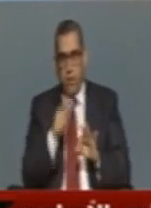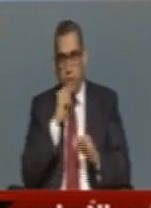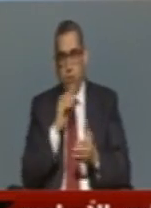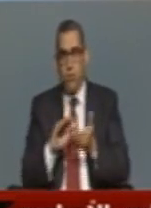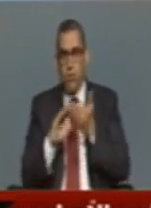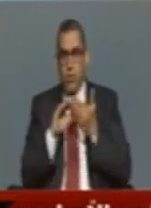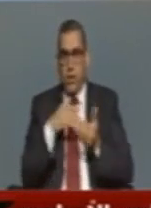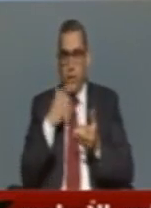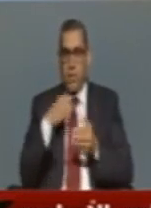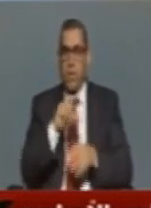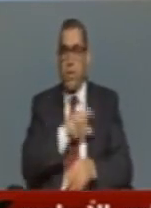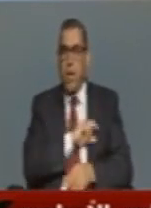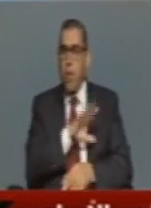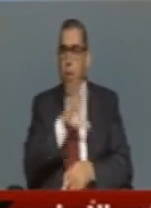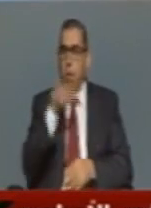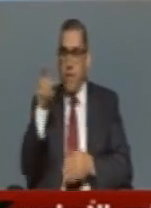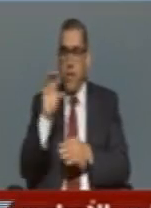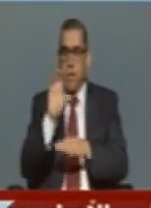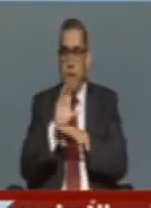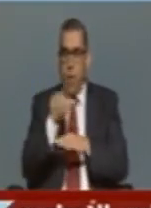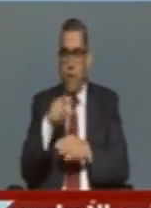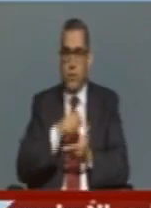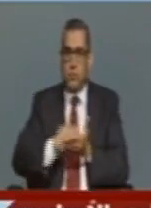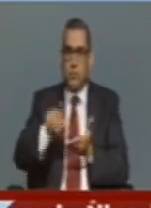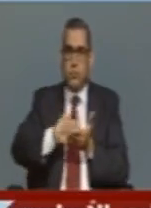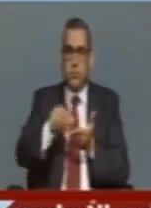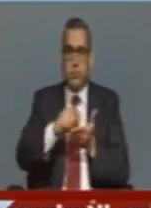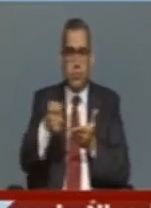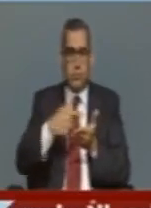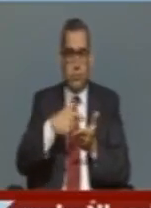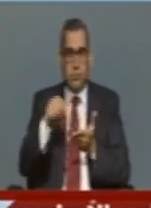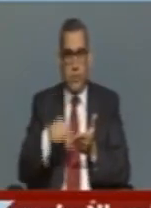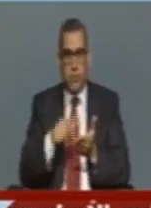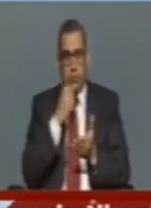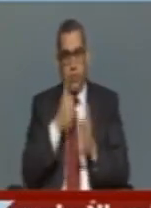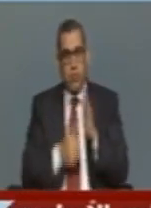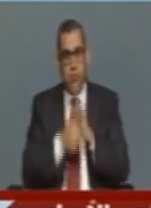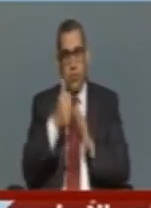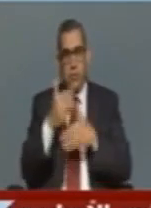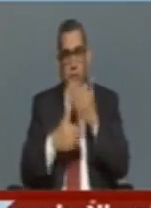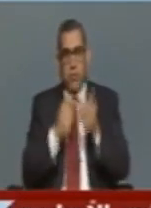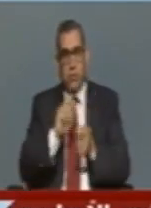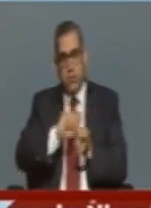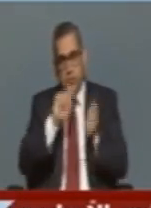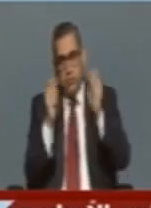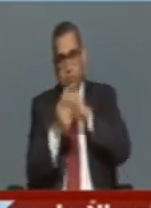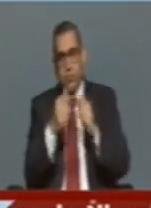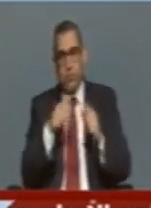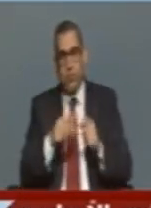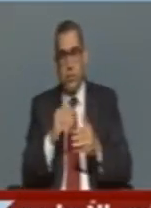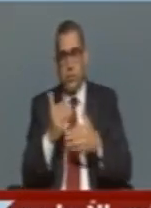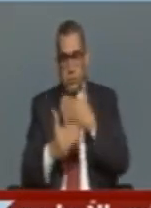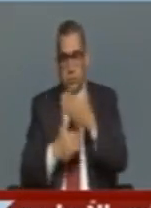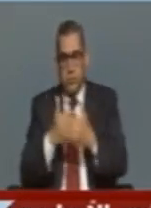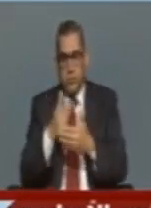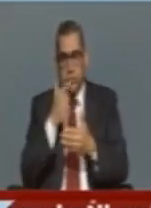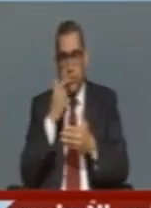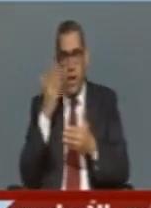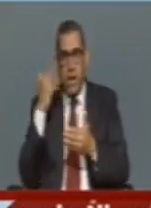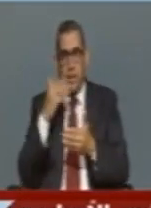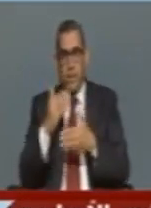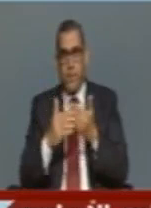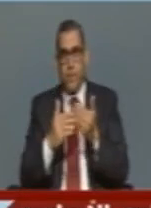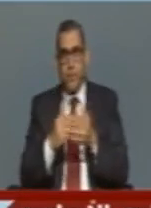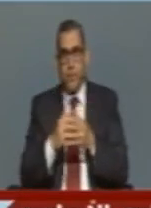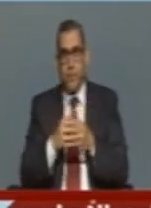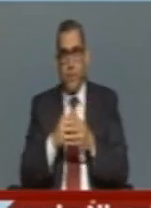لفخامتك ان احنا كملنا العام الدراسي من غير ما نرجع لجائحه والتحول الرقمي يعني انا الوقت في موضوع كتب فخامه الرئيس انا